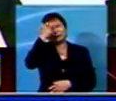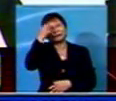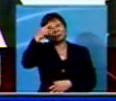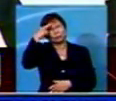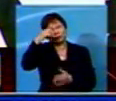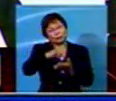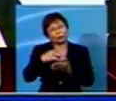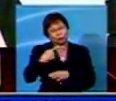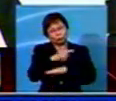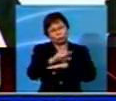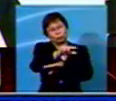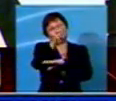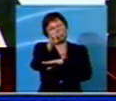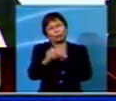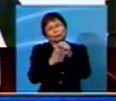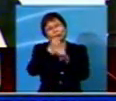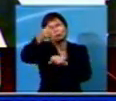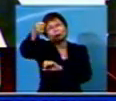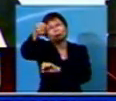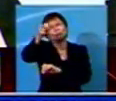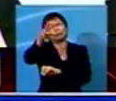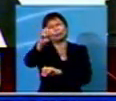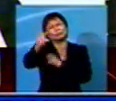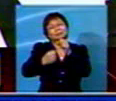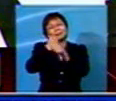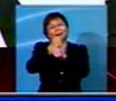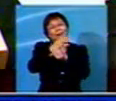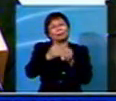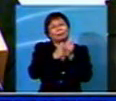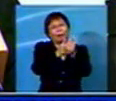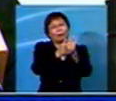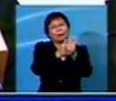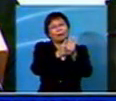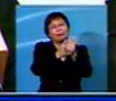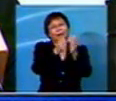maknanya kita kenakan makna 20 tahun dan hukuman di bawah perkara